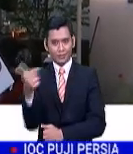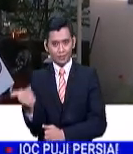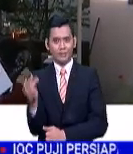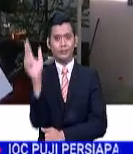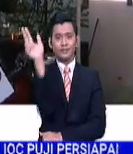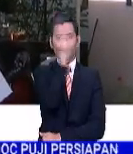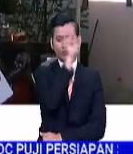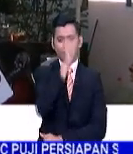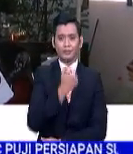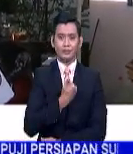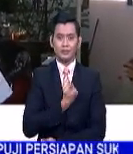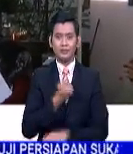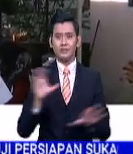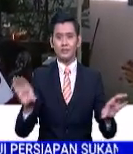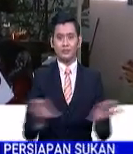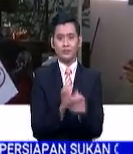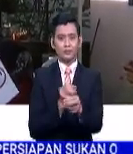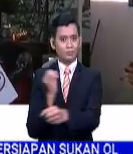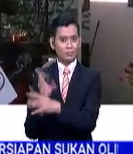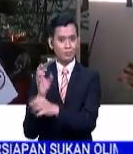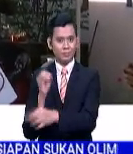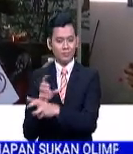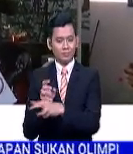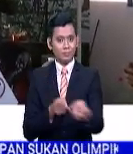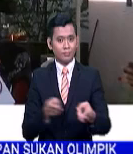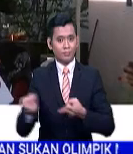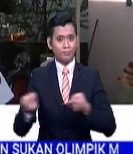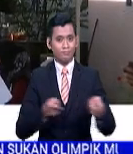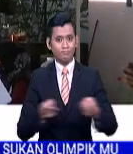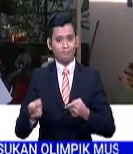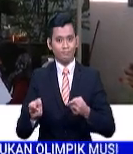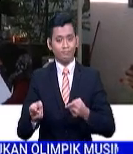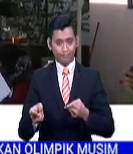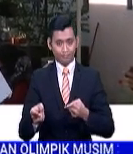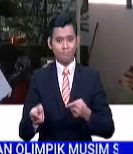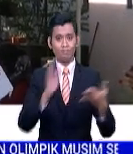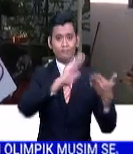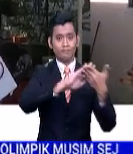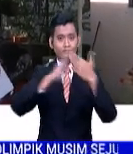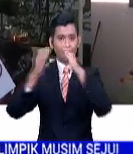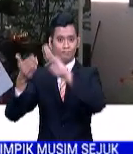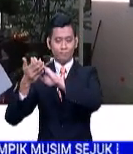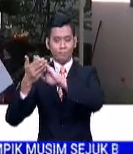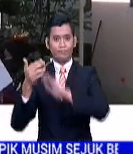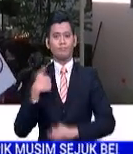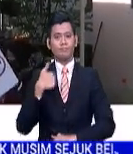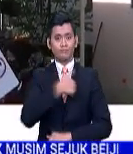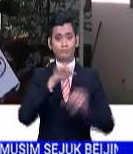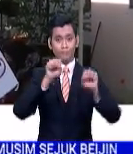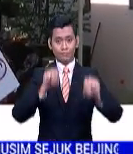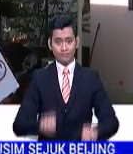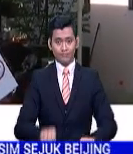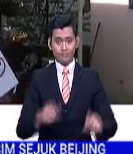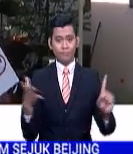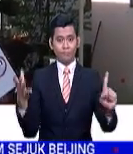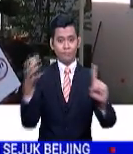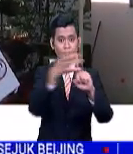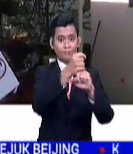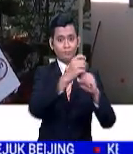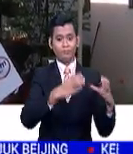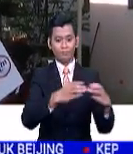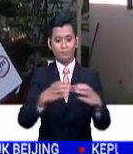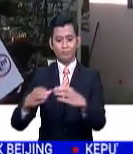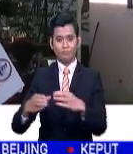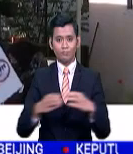sendiri melaksanakan inisiatif sebegini dalam komuniti supaya kita boleh mencapai imuniti kelompok itu